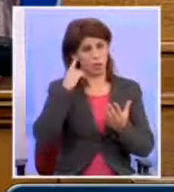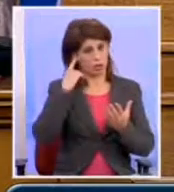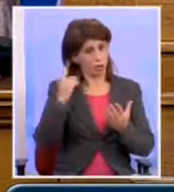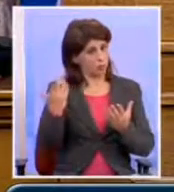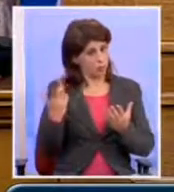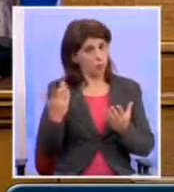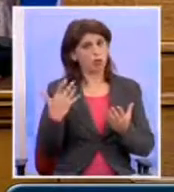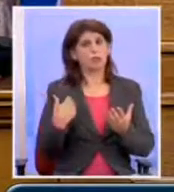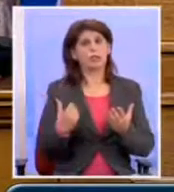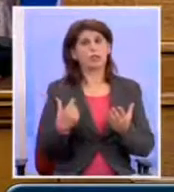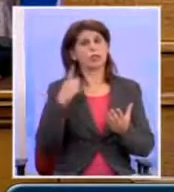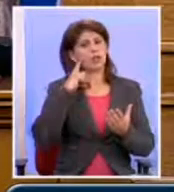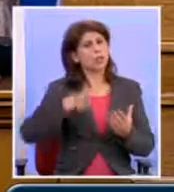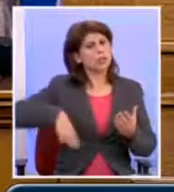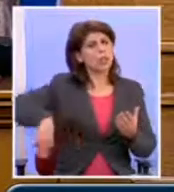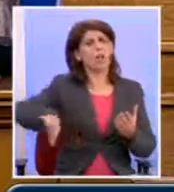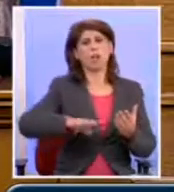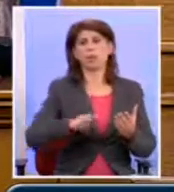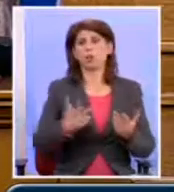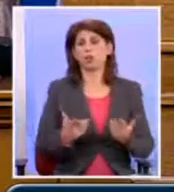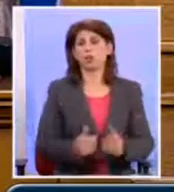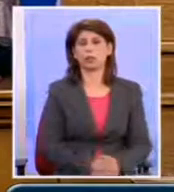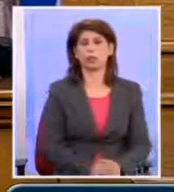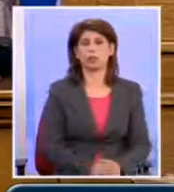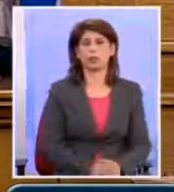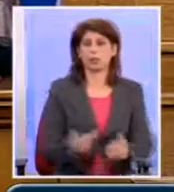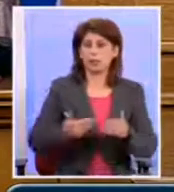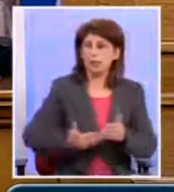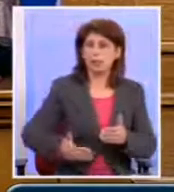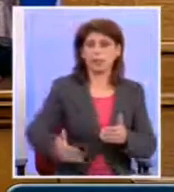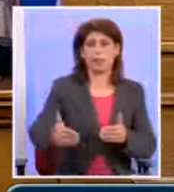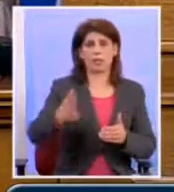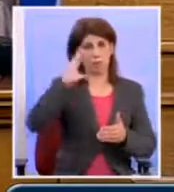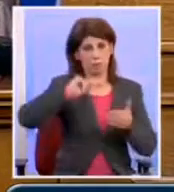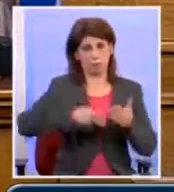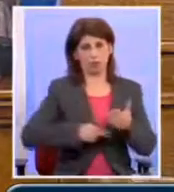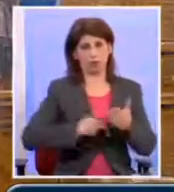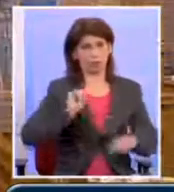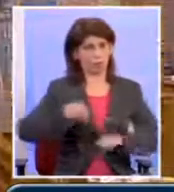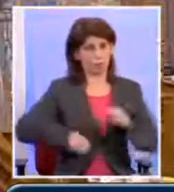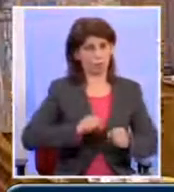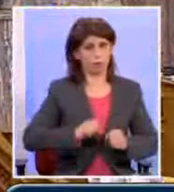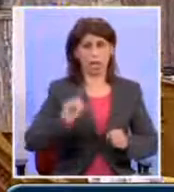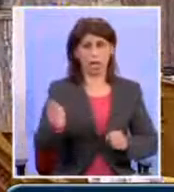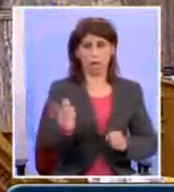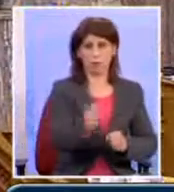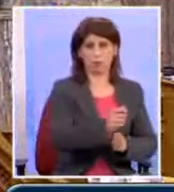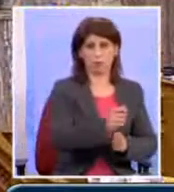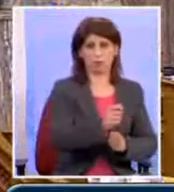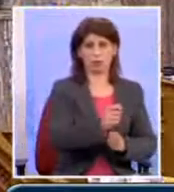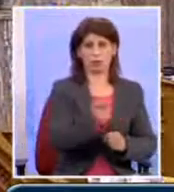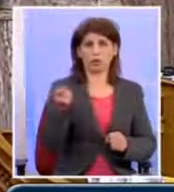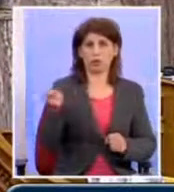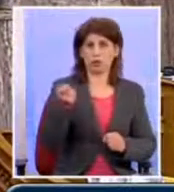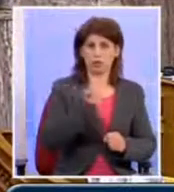ότι είναι αρκετά γνωστό ότι κατά τη διάρκεια του μνημονίου και της προσπάθειας αποπληρωμής των